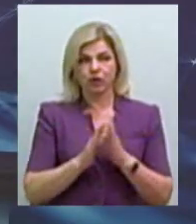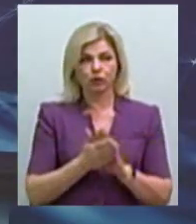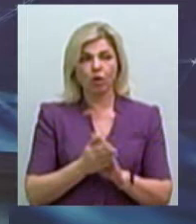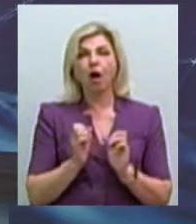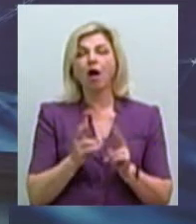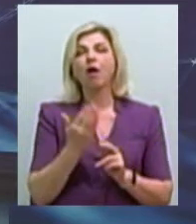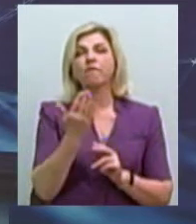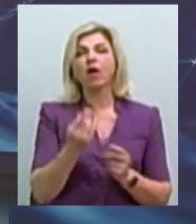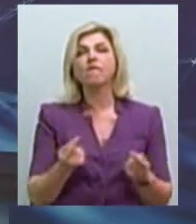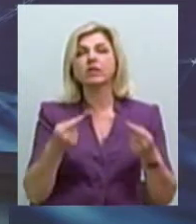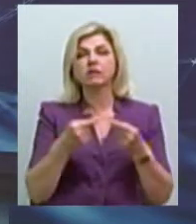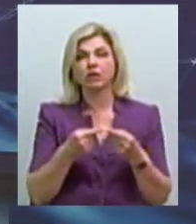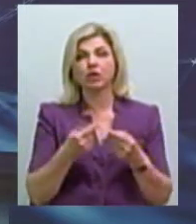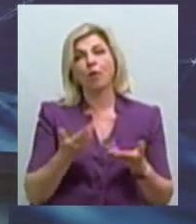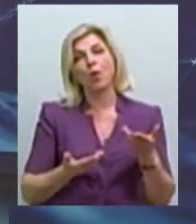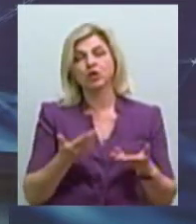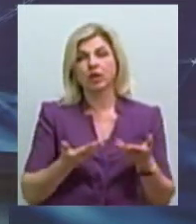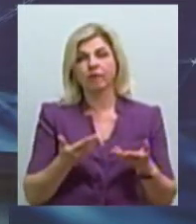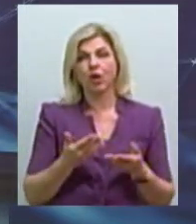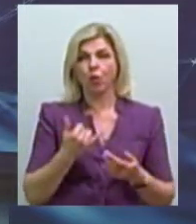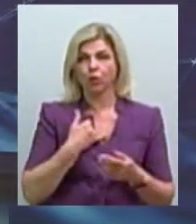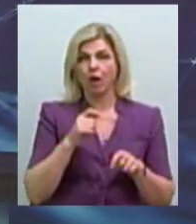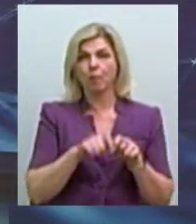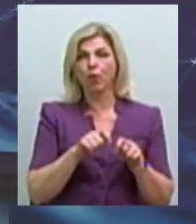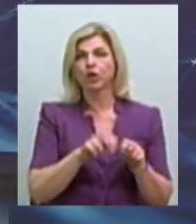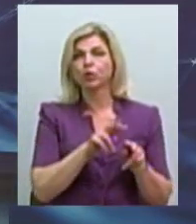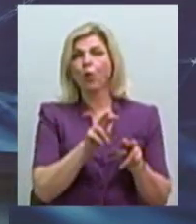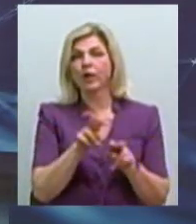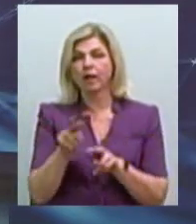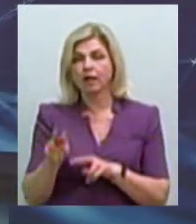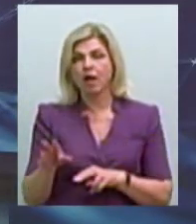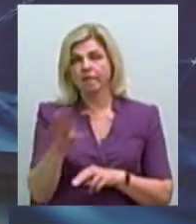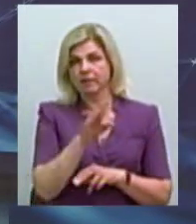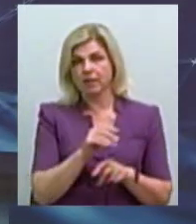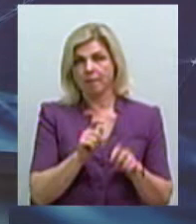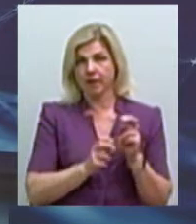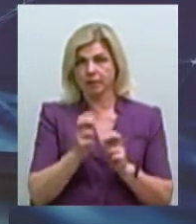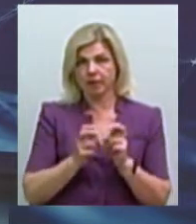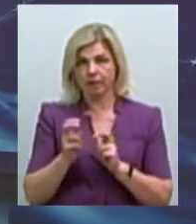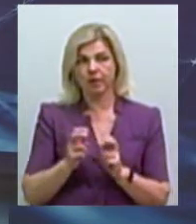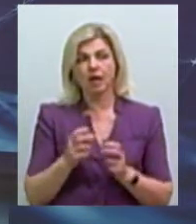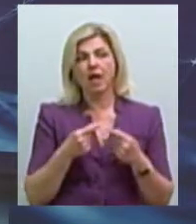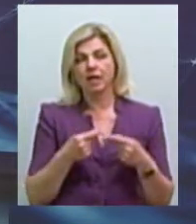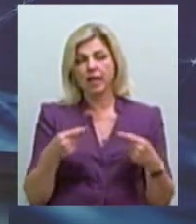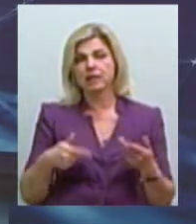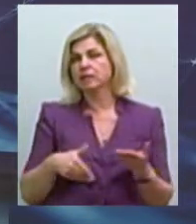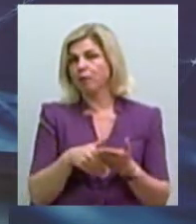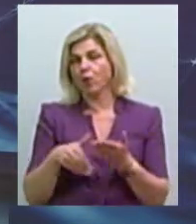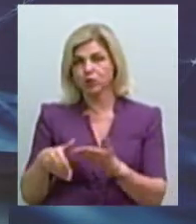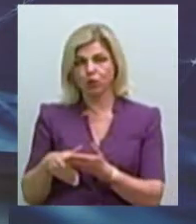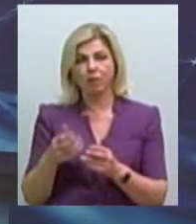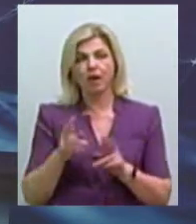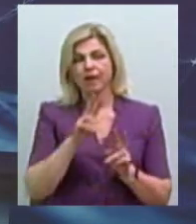визначаєте, що це можливо? А у нас ведеться моніторинг. Ми моніторимо ці всі підприємства, слідкуємо різні способи. Це тема